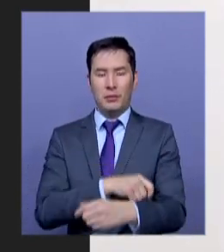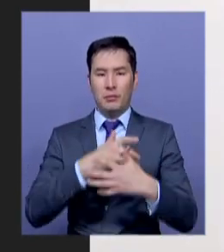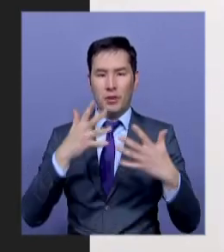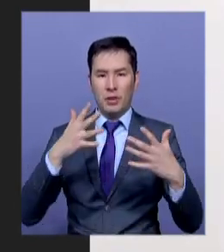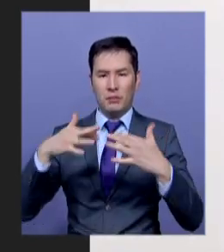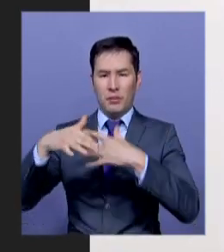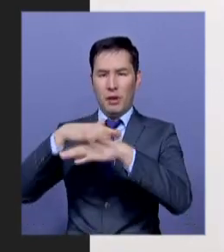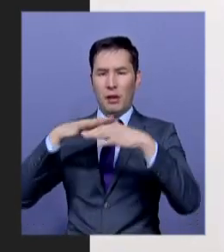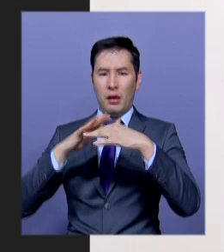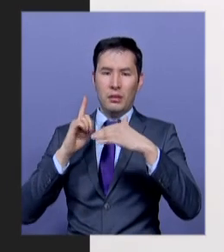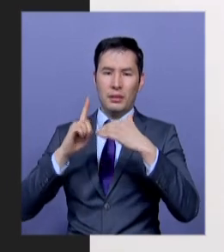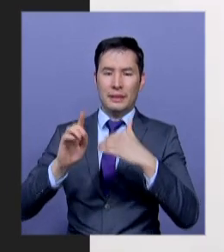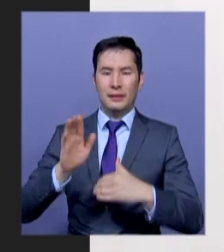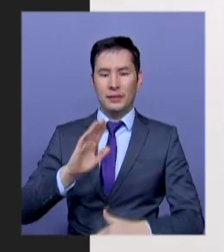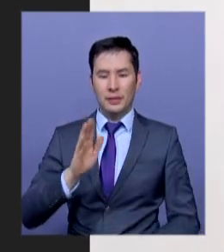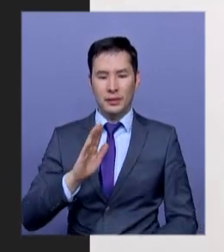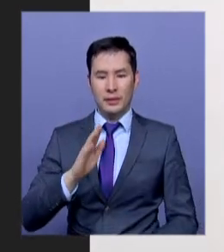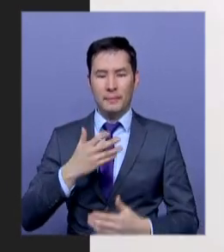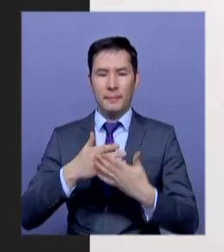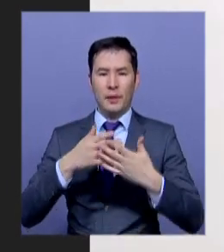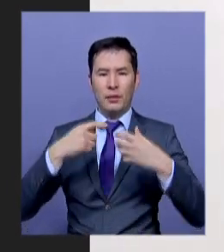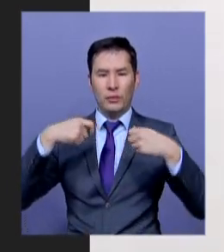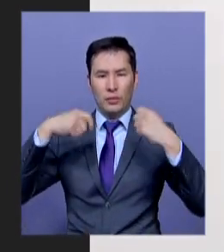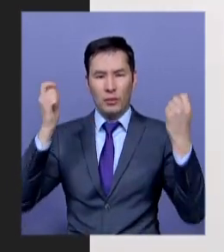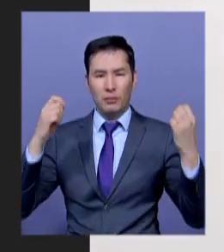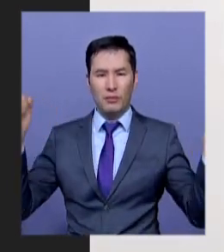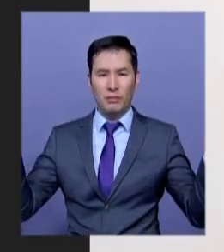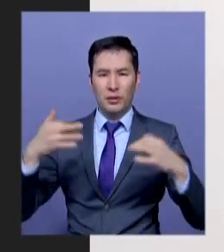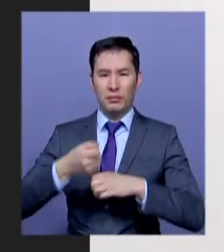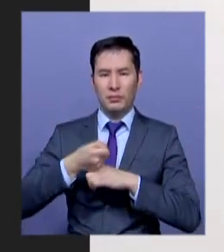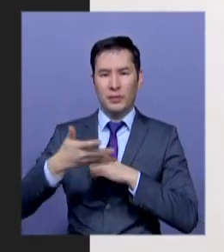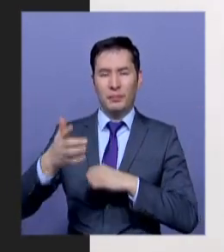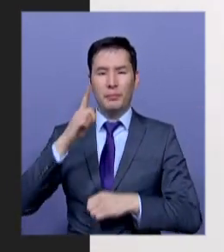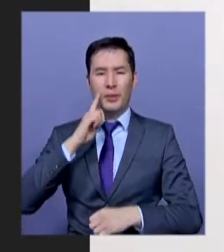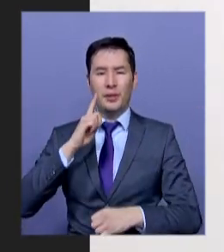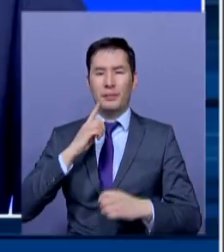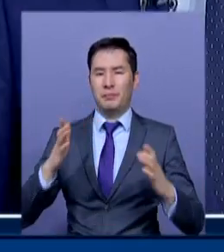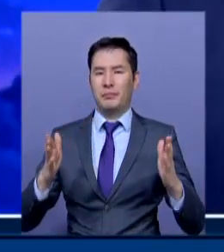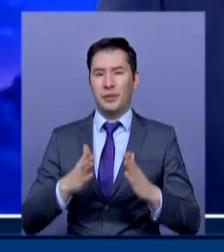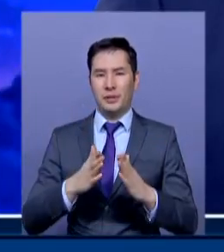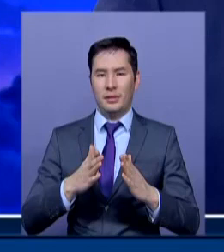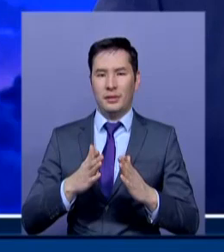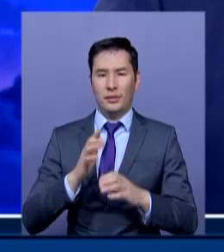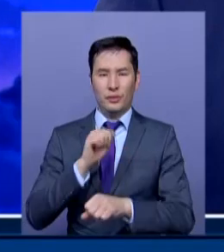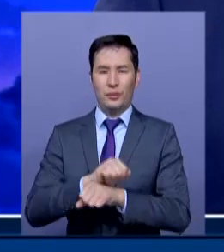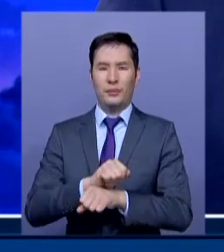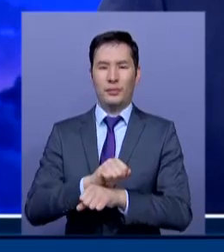жиналмау, енді той-томалақты және де басқа да жиындарды азайтқанымыз дұрыс болады. Себебі мына